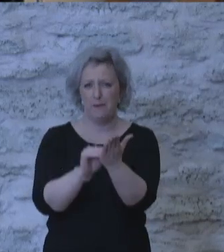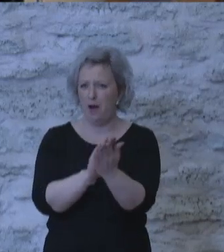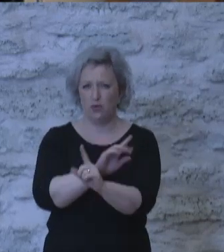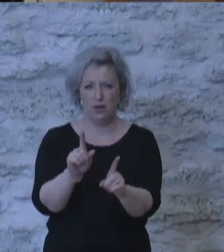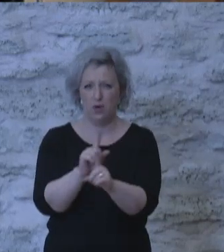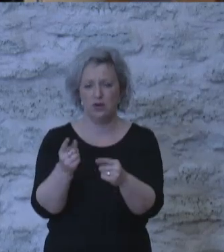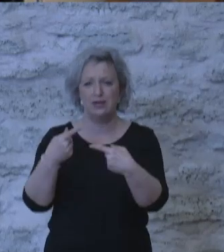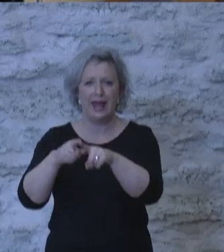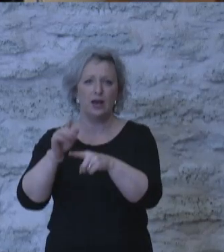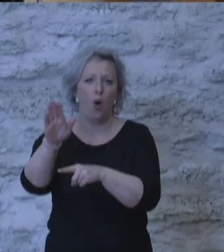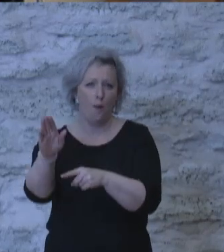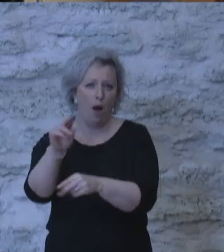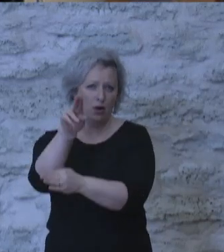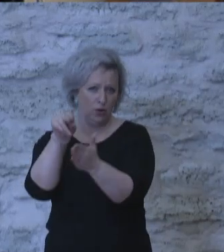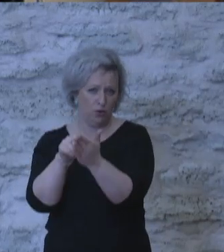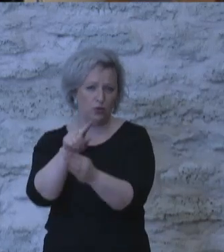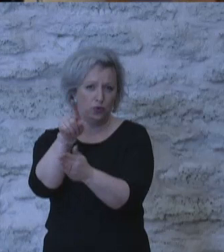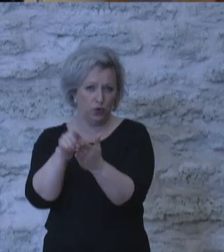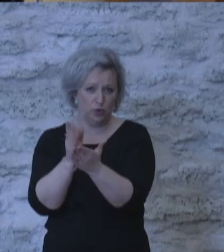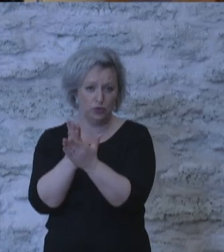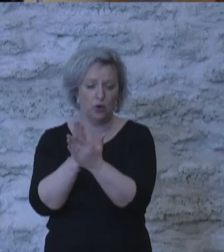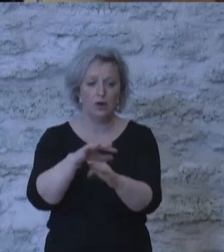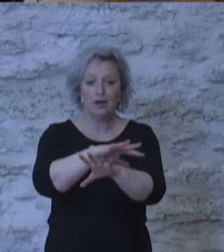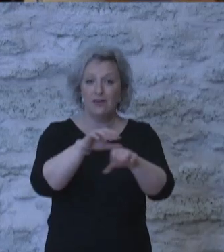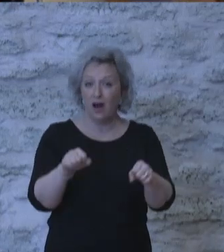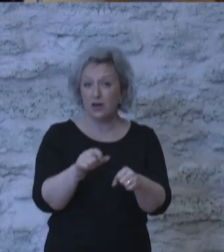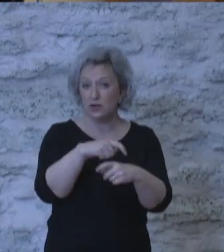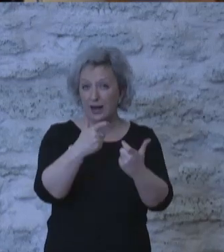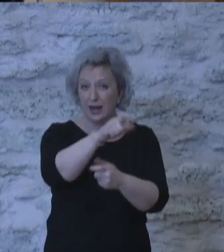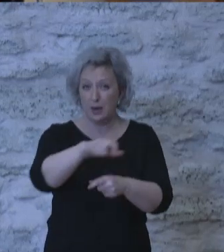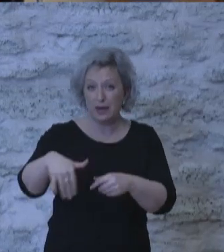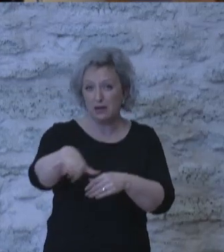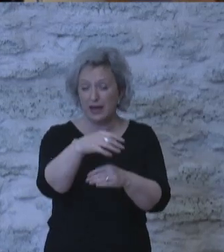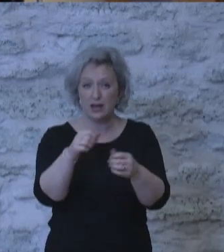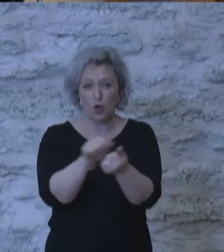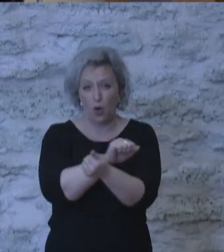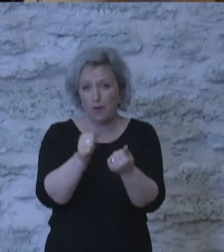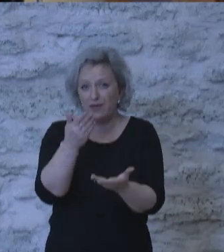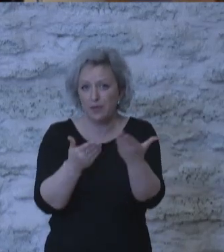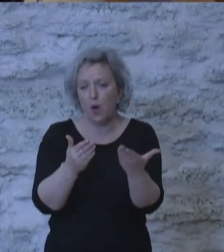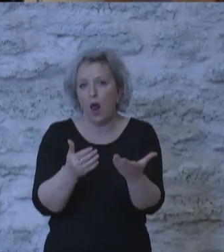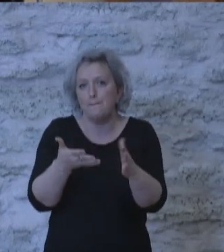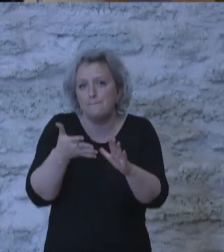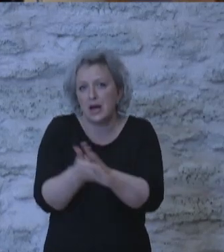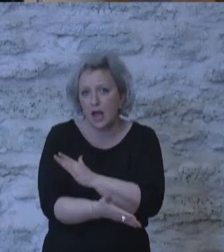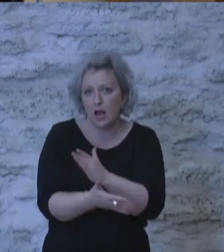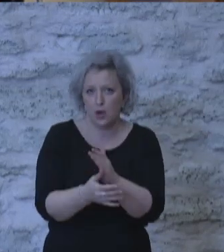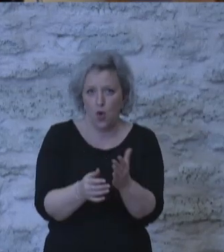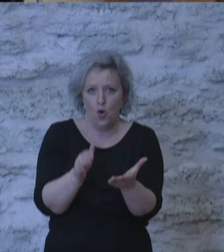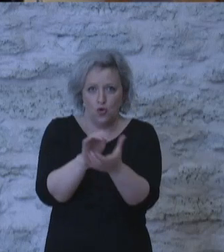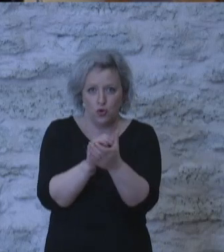raskel ajal ei ole kindlasti valitsusliikmete raega ka kõikide nende dokumentidega põhjalikult tutvuda neid läbi mõelda.